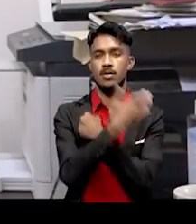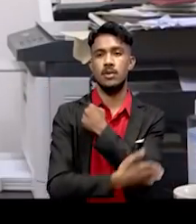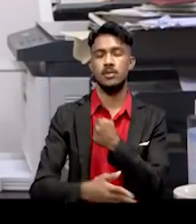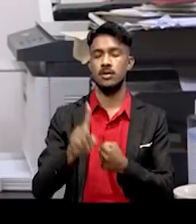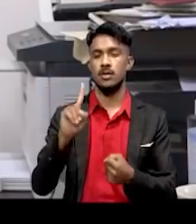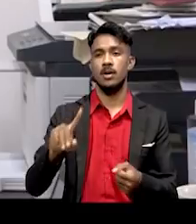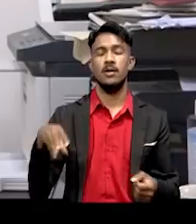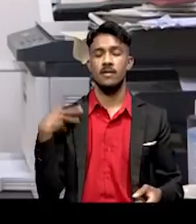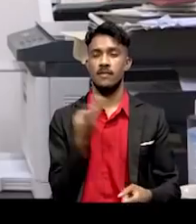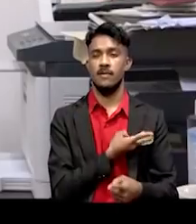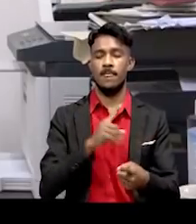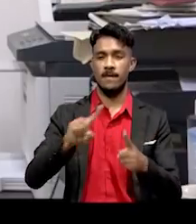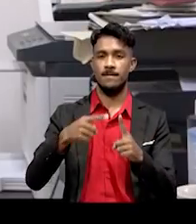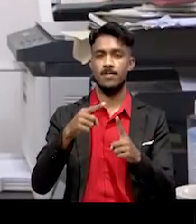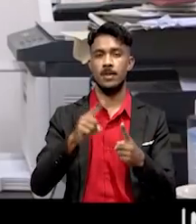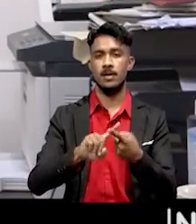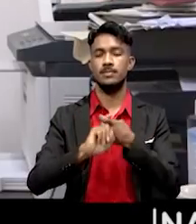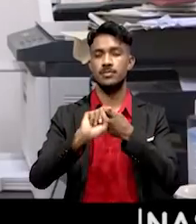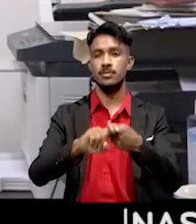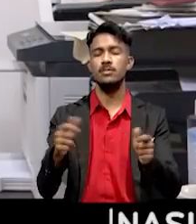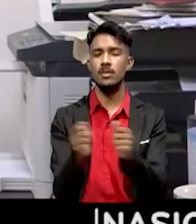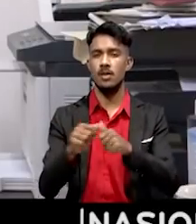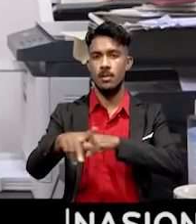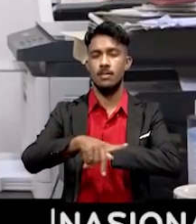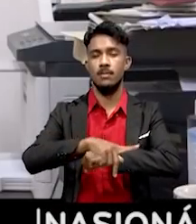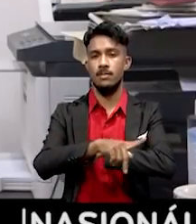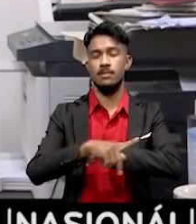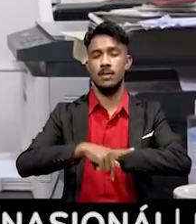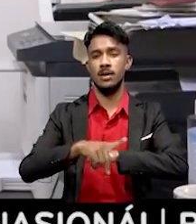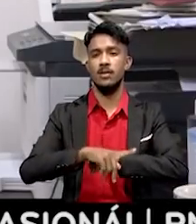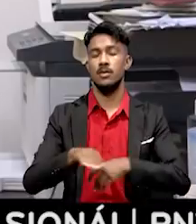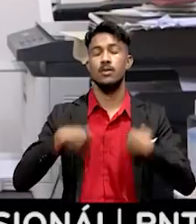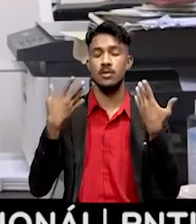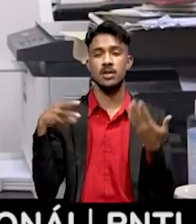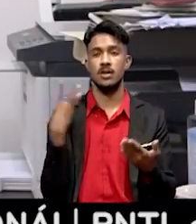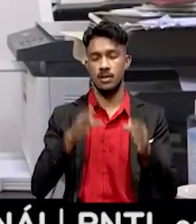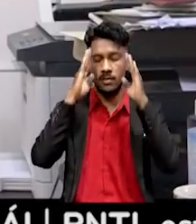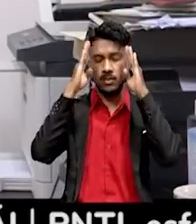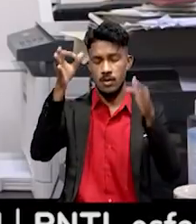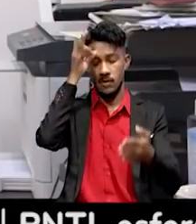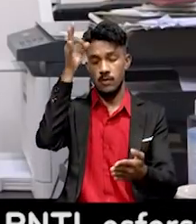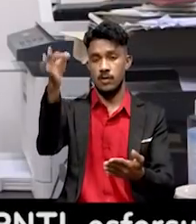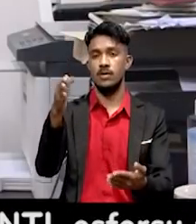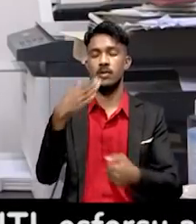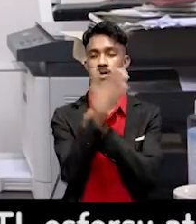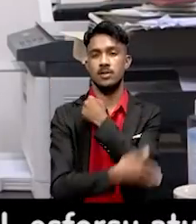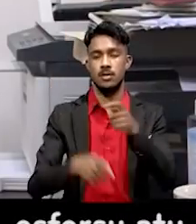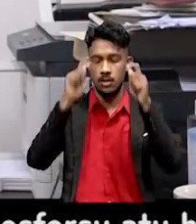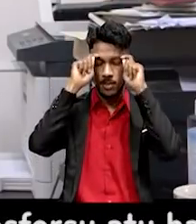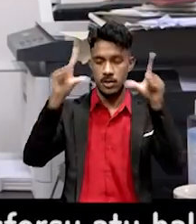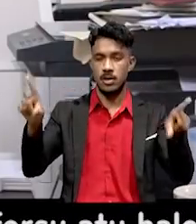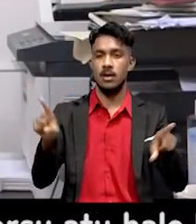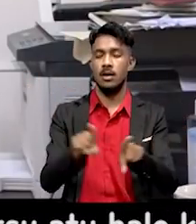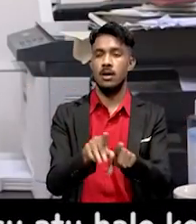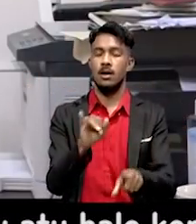husar. Oh itu ni partir, oh insama itu beli fo atensam tomak, ba iha futuro nasam itu mau les tenia, hau nudar chef bistar nasam